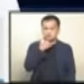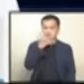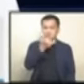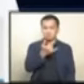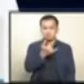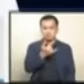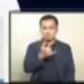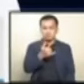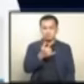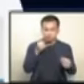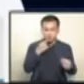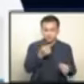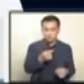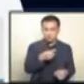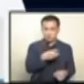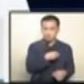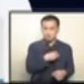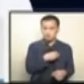po sa akin, polis. Okay.